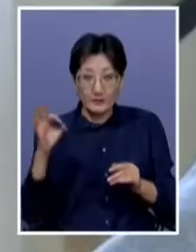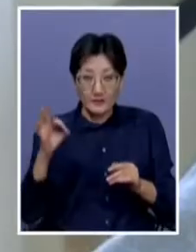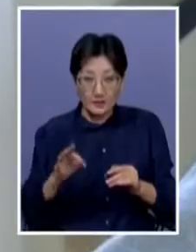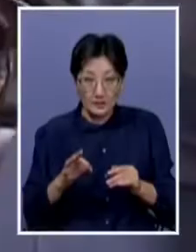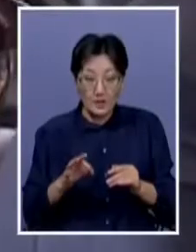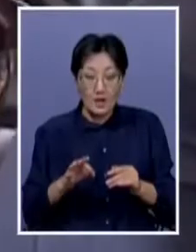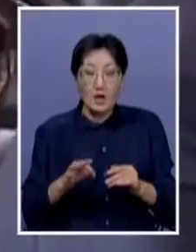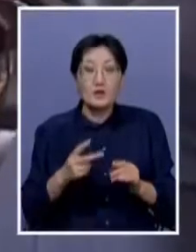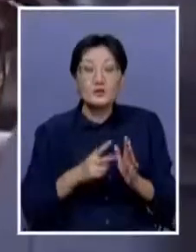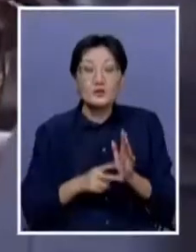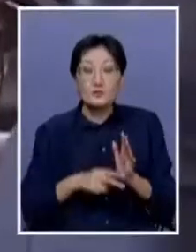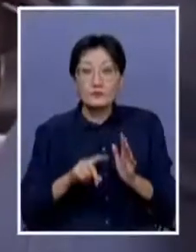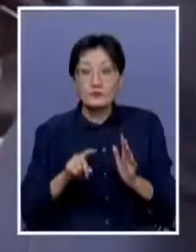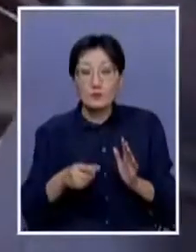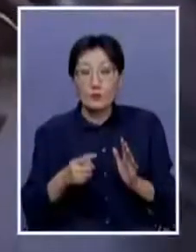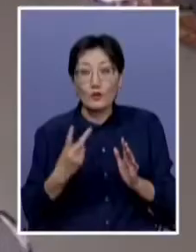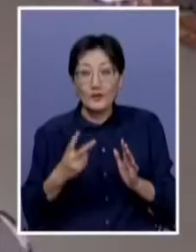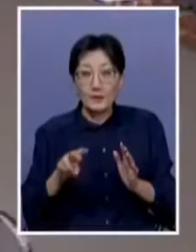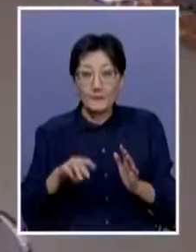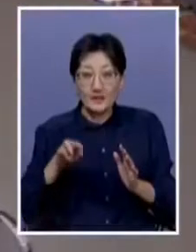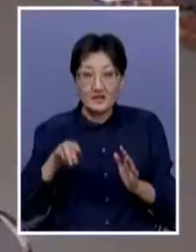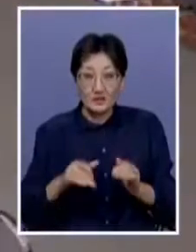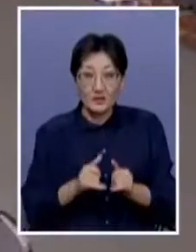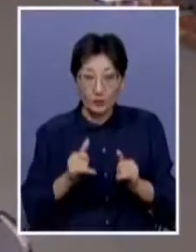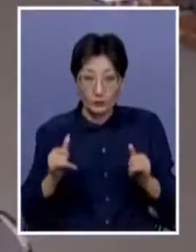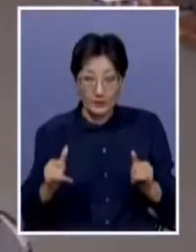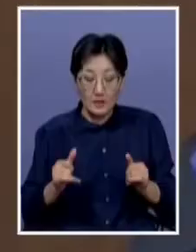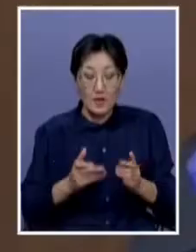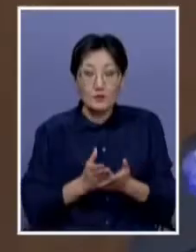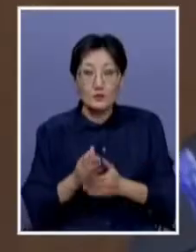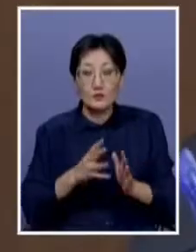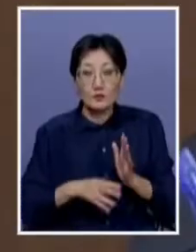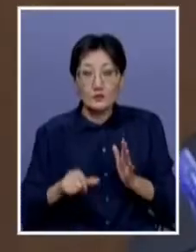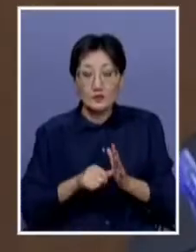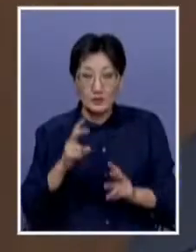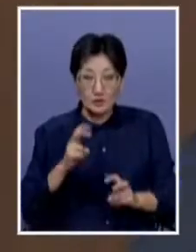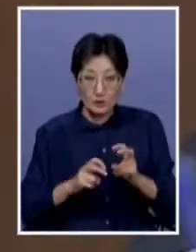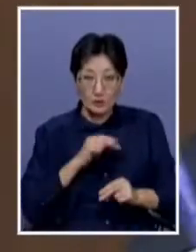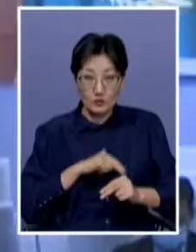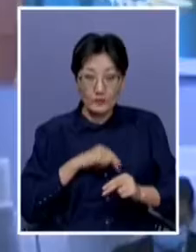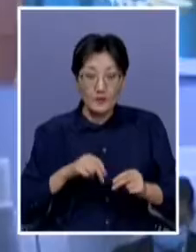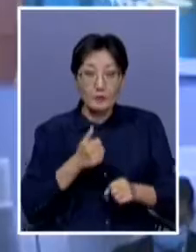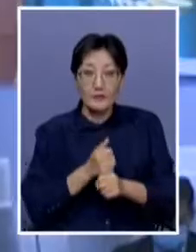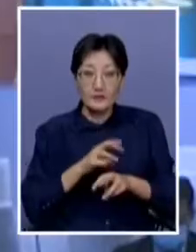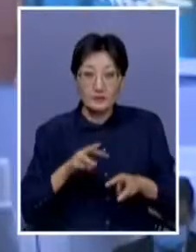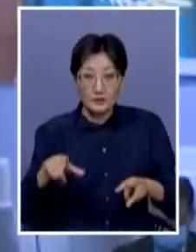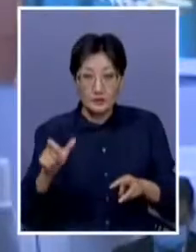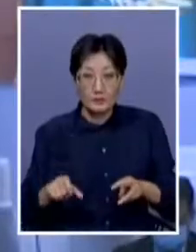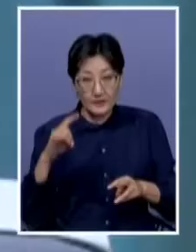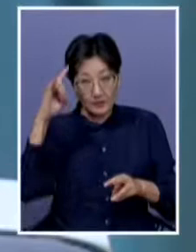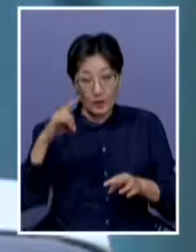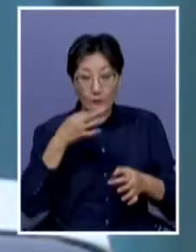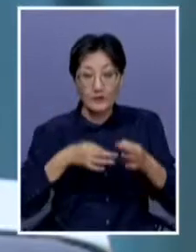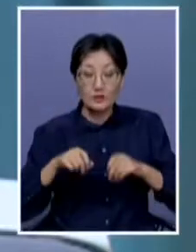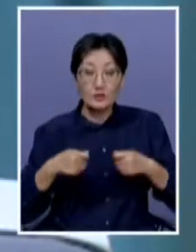23,2%-ға, яғни 70,2 миллиард теңгеге дейін артты. Салада 96 кәсіпорын жұмыс істейді. Үкімет басшысы отандық дәрі-дәрмек